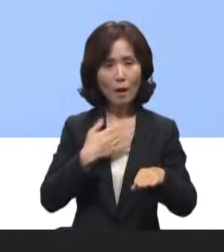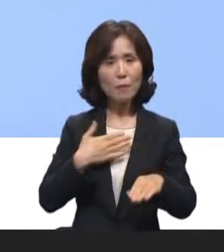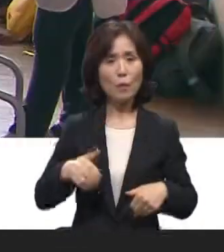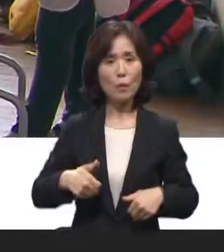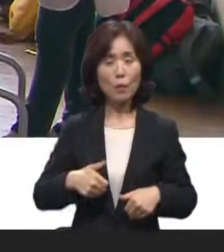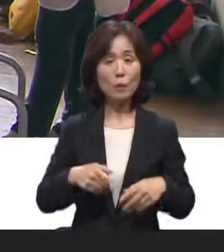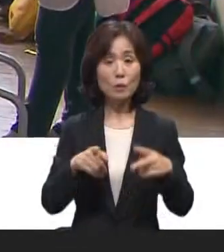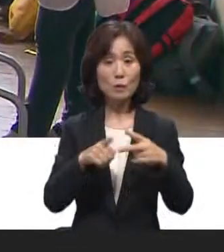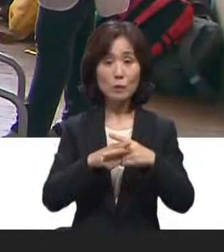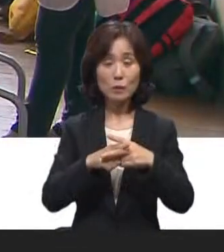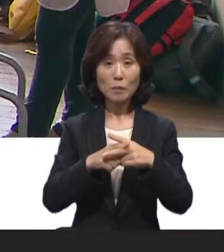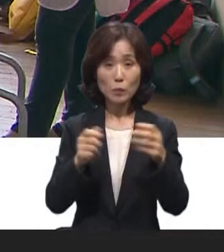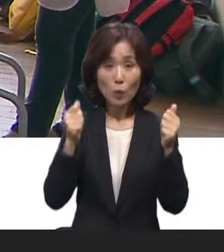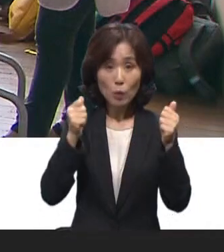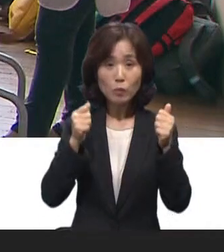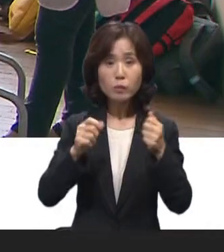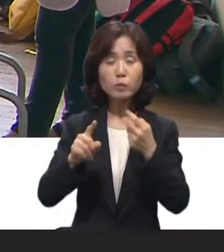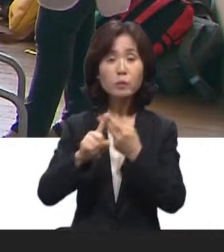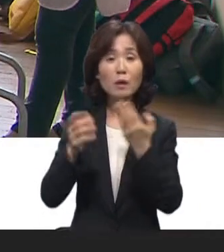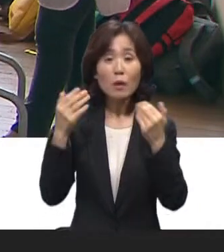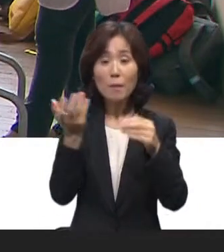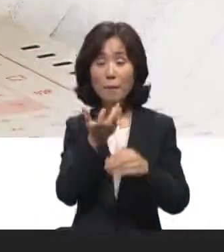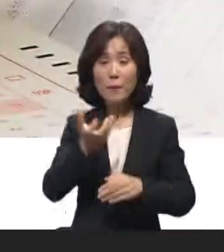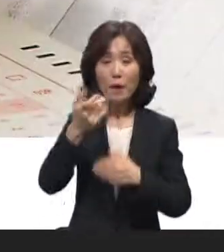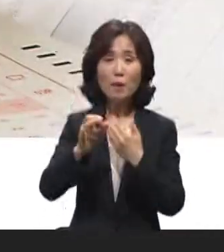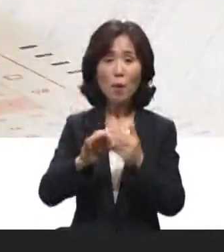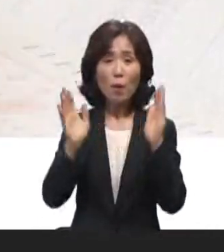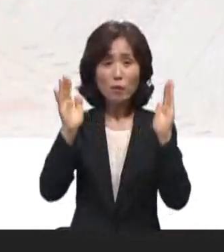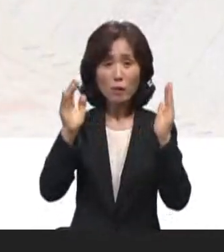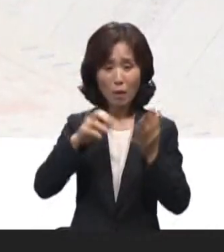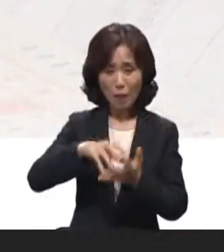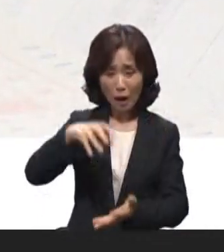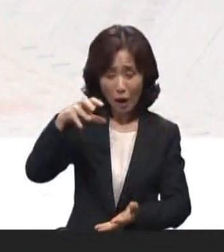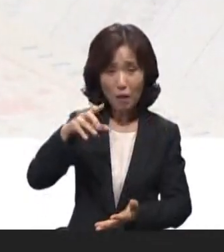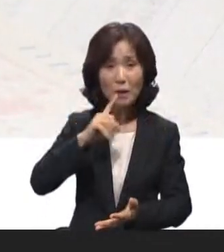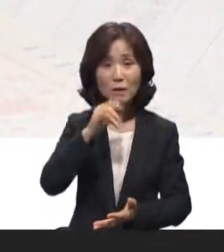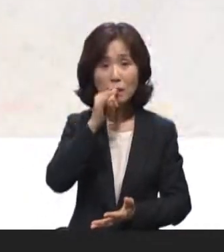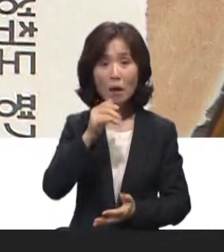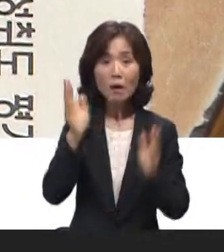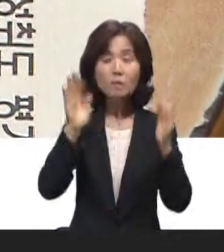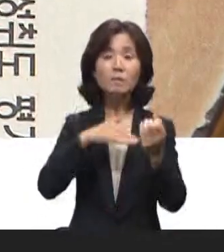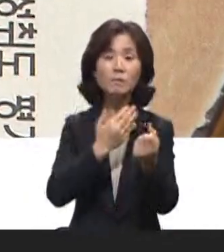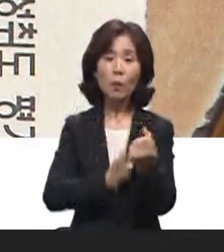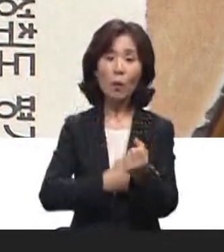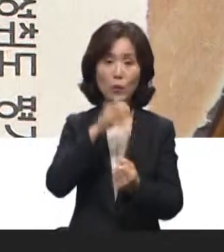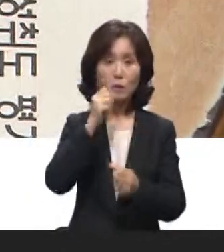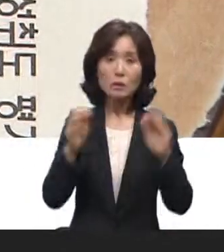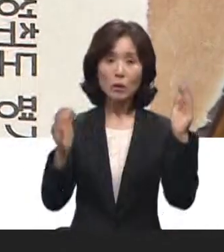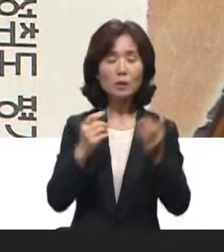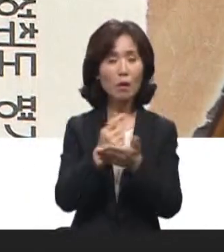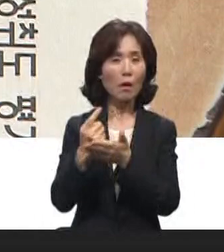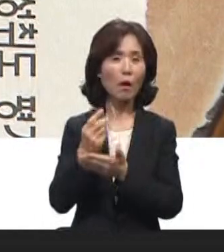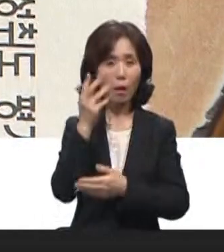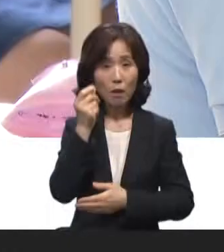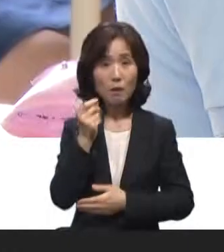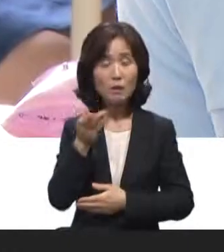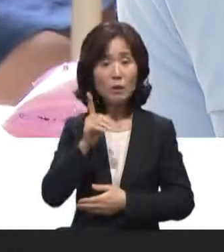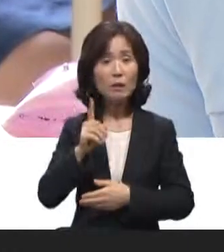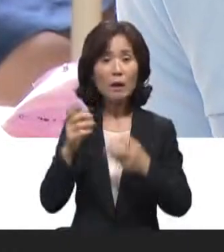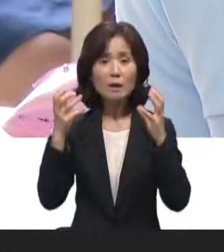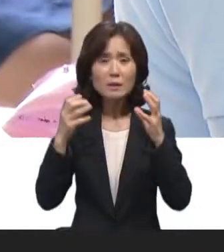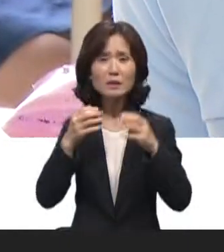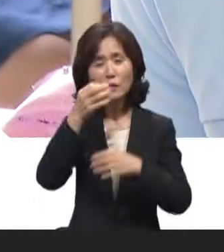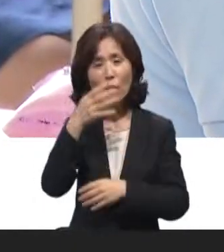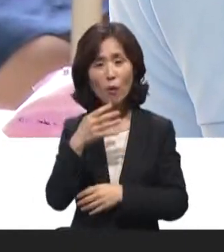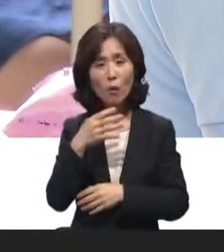중학교에 올라오면 공부할게 많다 고 아우성을 치는데 요 그래도 좀 학습 능력이 좋은 친구들은 잘 적응을 하거든요 어떤 친구들은 좀 힘들어 하는데